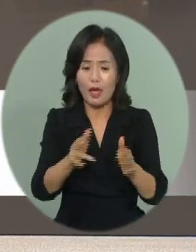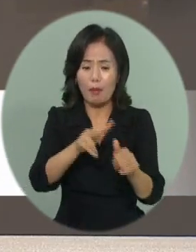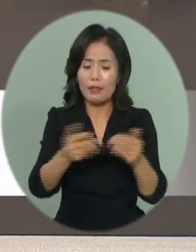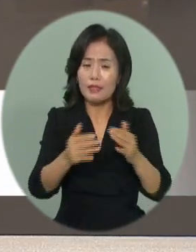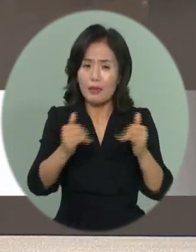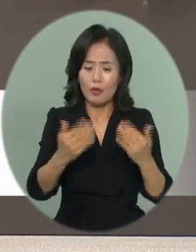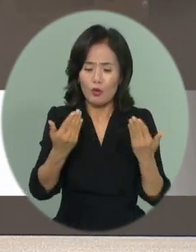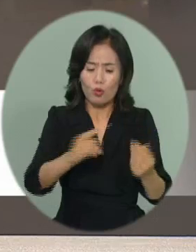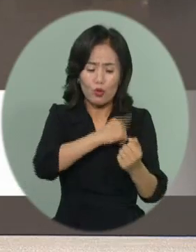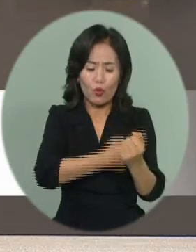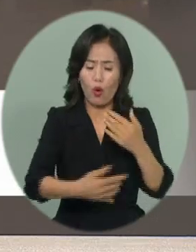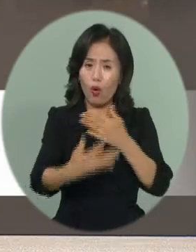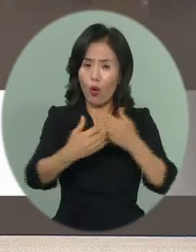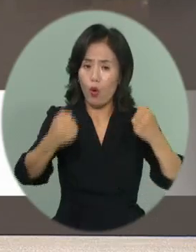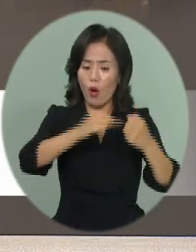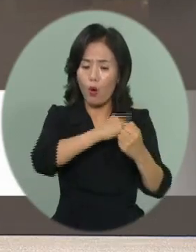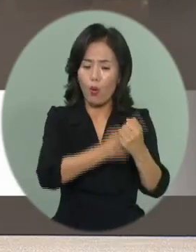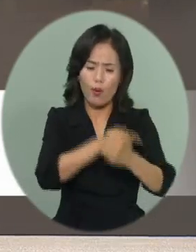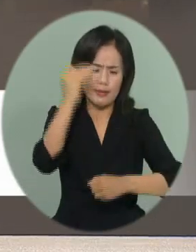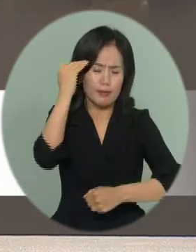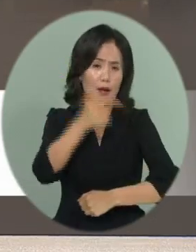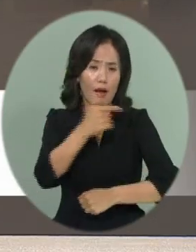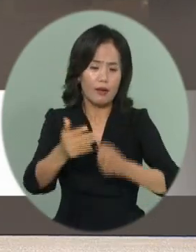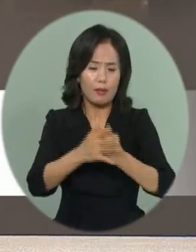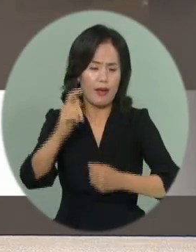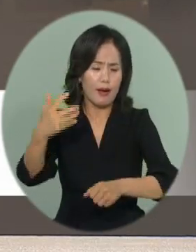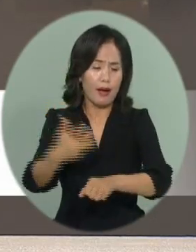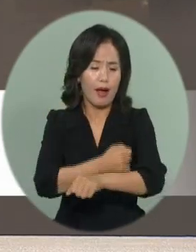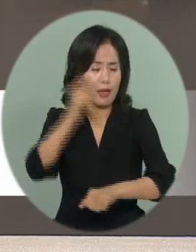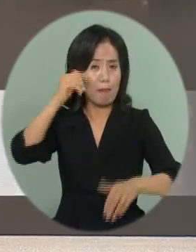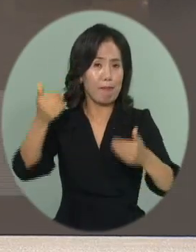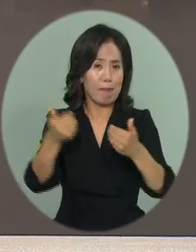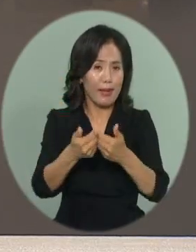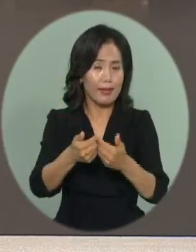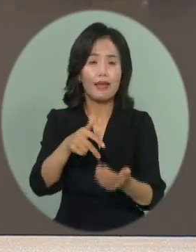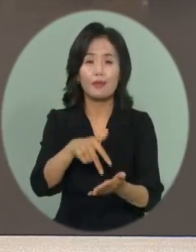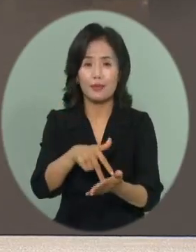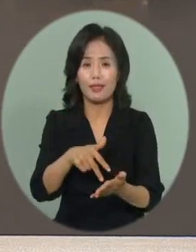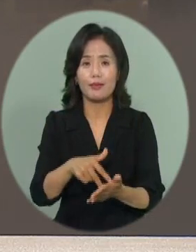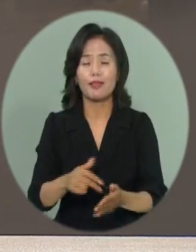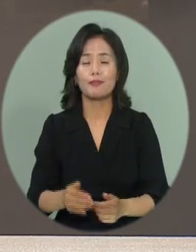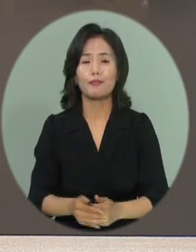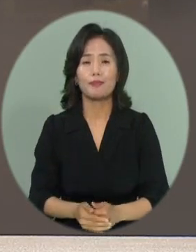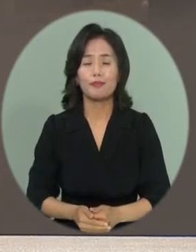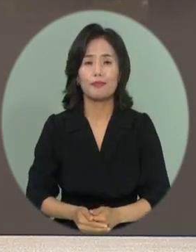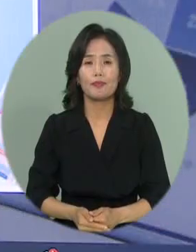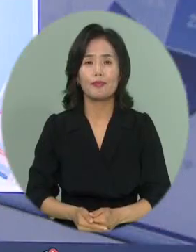노동자들은 휴식권과 건강권이 침해될 우려가 크다며 강하게 반발하고 있습니다. 문영철 기자입니다.